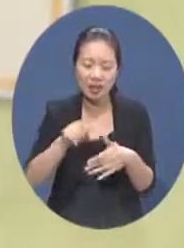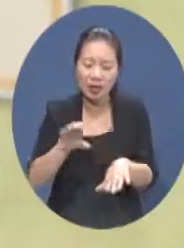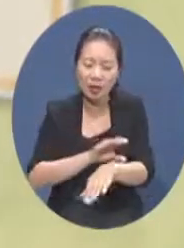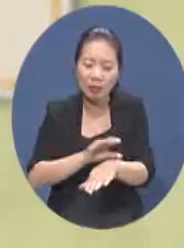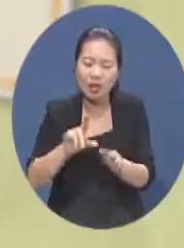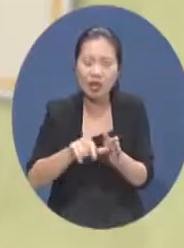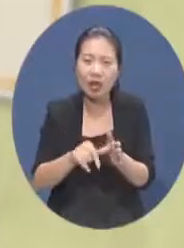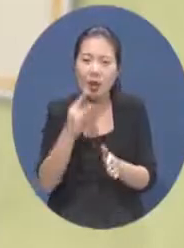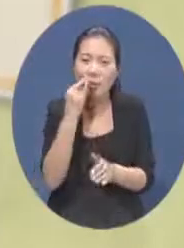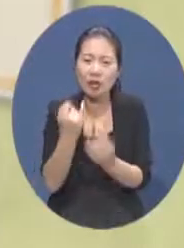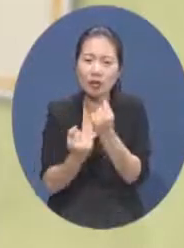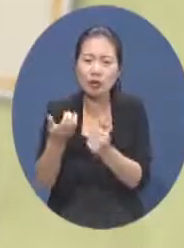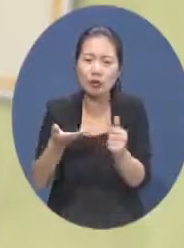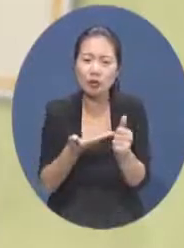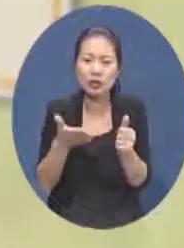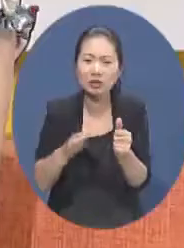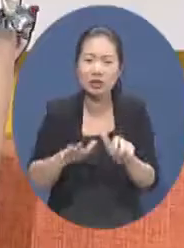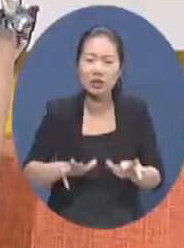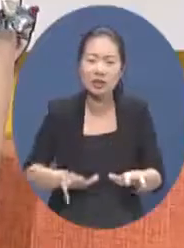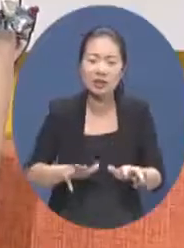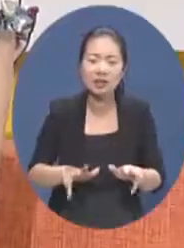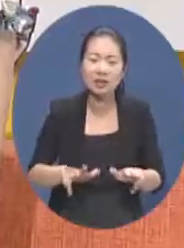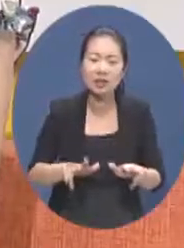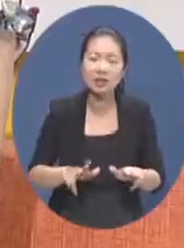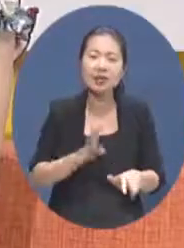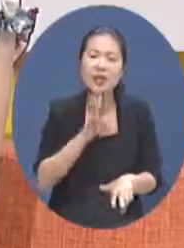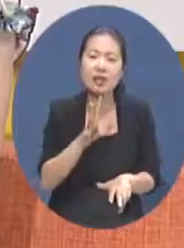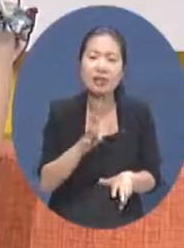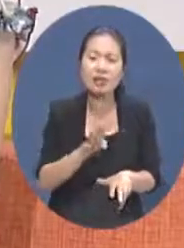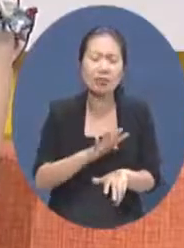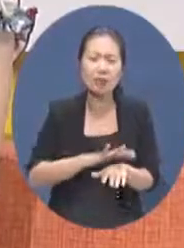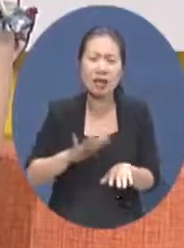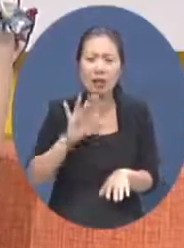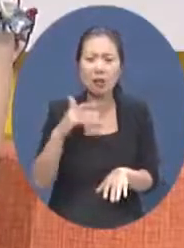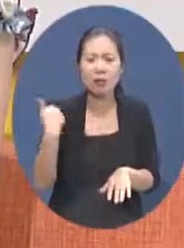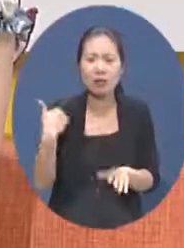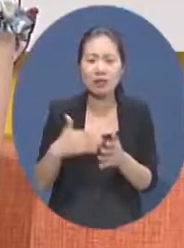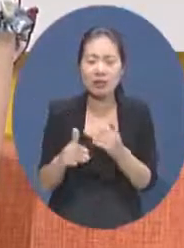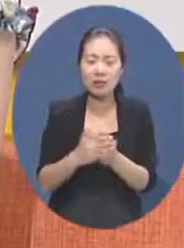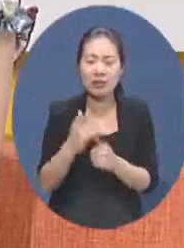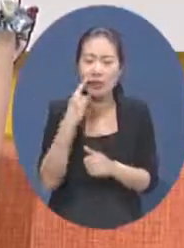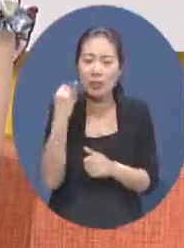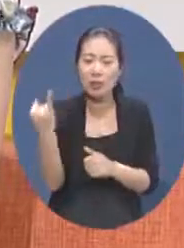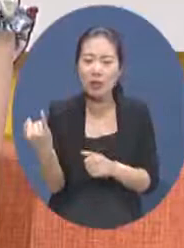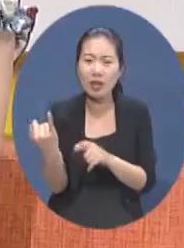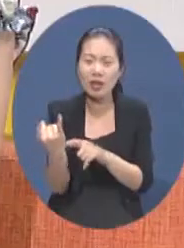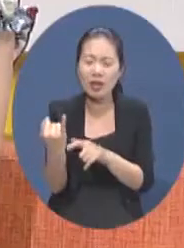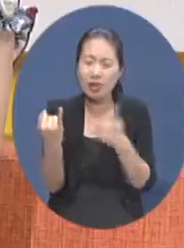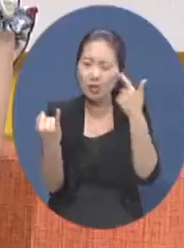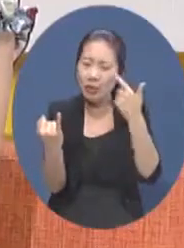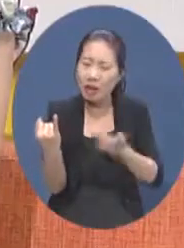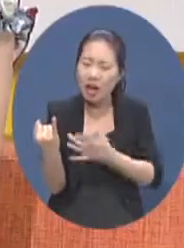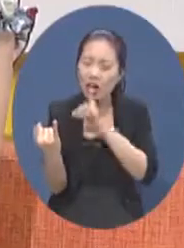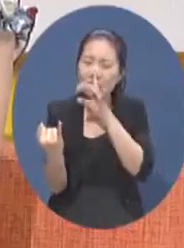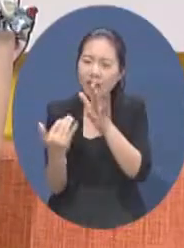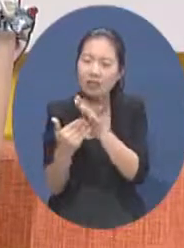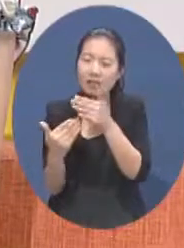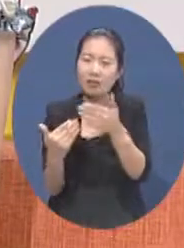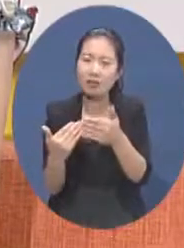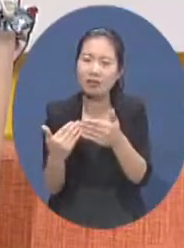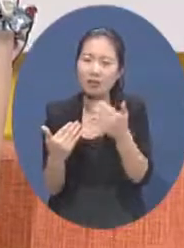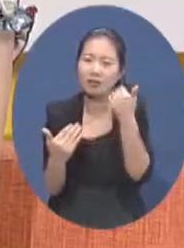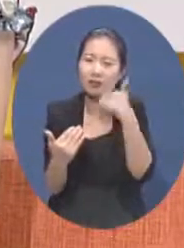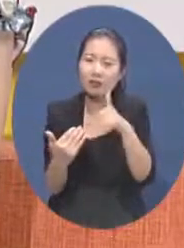엄마가 설명해 줬지만 얘는 이제 겨우 네 돌짜리 아이예요. 잘 몰라요. 그러니까 엄마한테 이렇게 물어보다가 안 되니까 여기